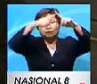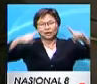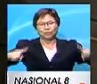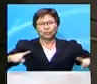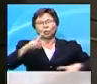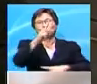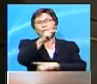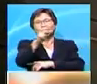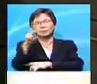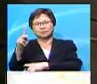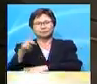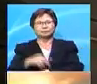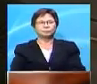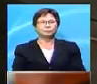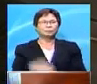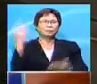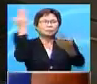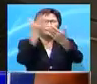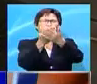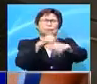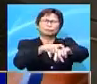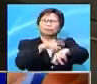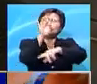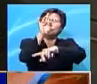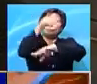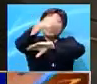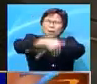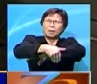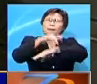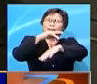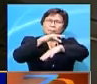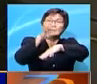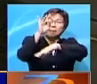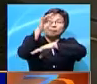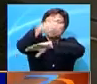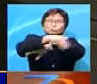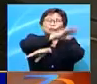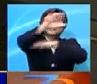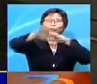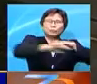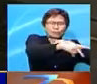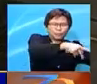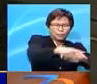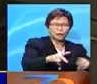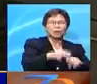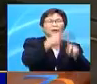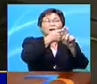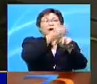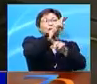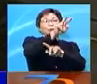perak Kuala kangsar setakat jam 8 malam ini hampir kemu undi